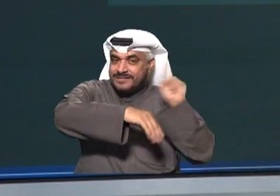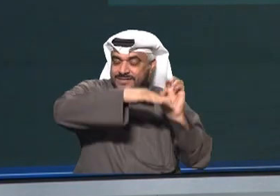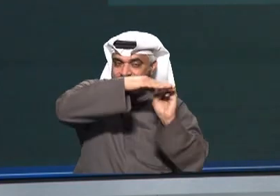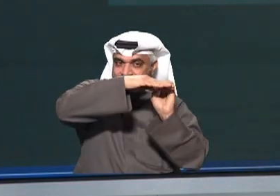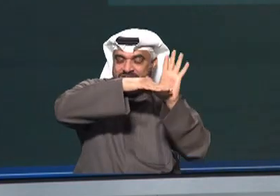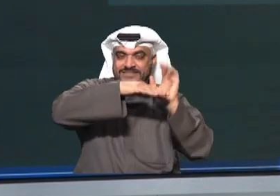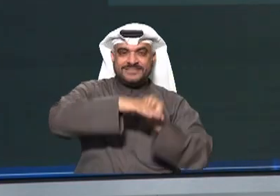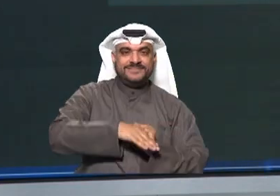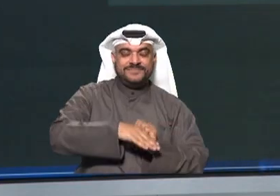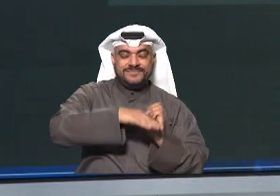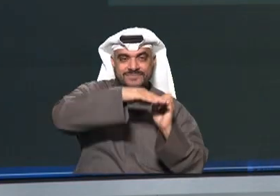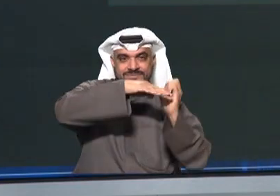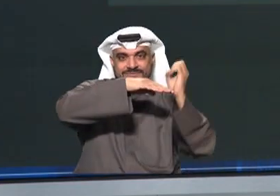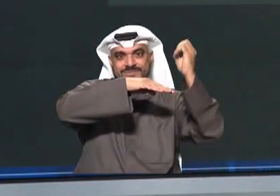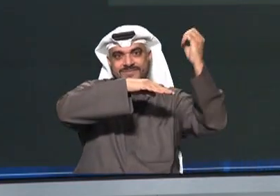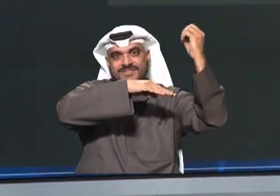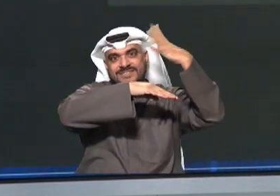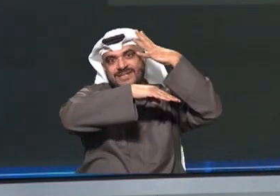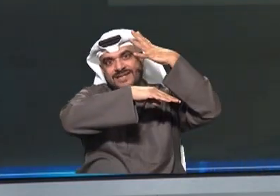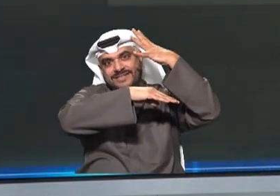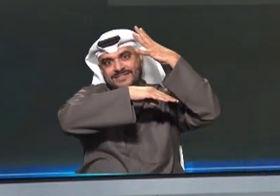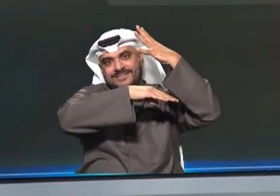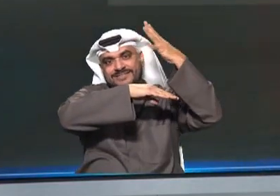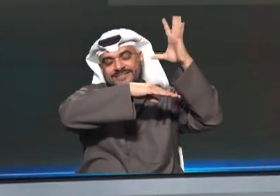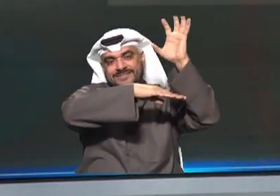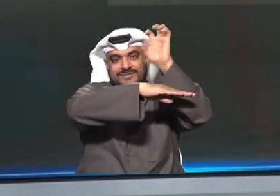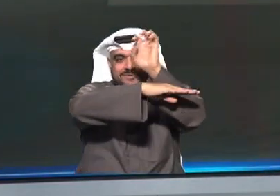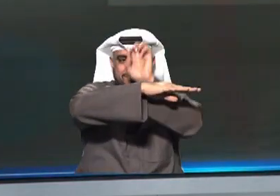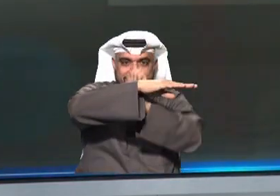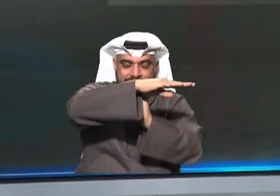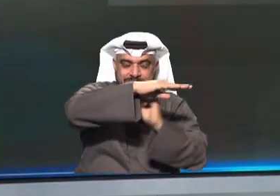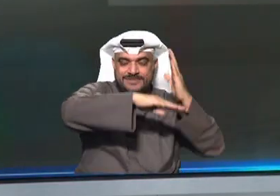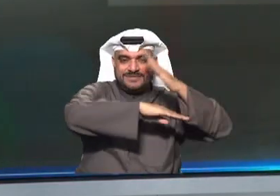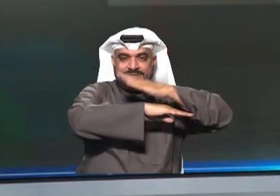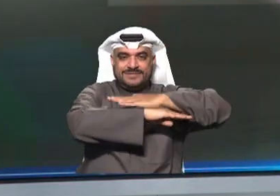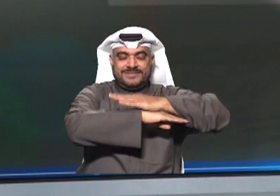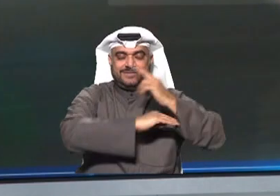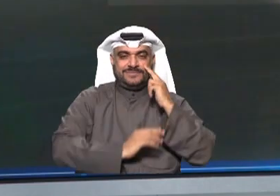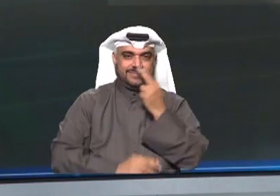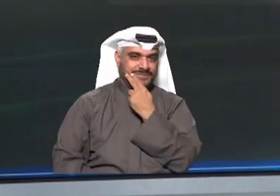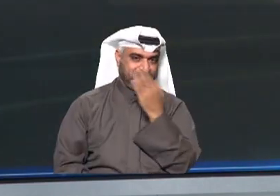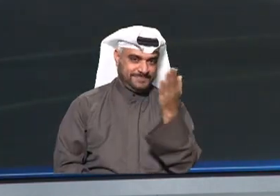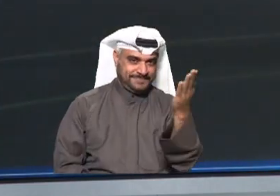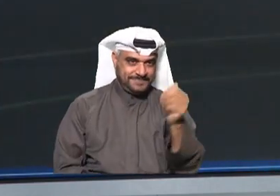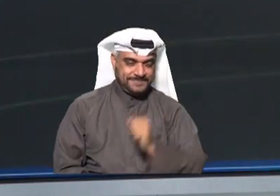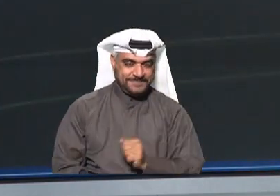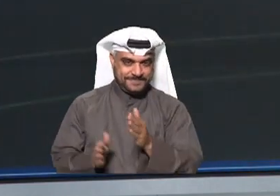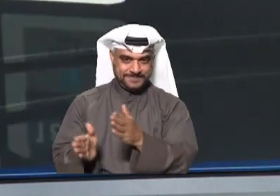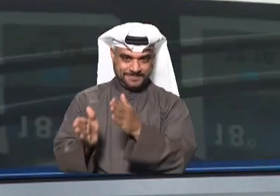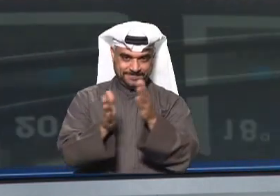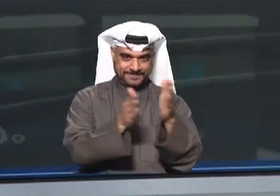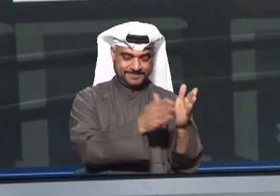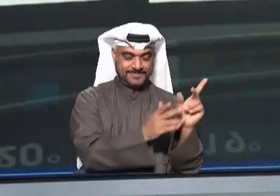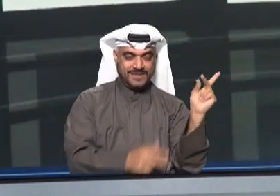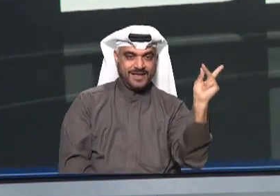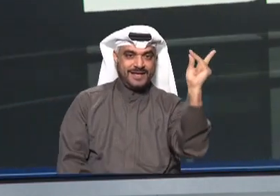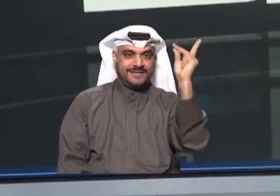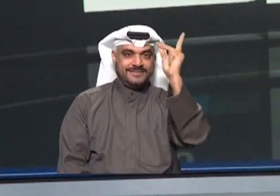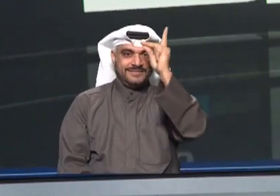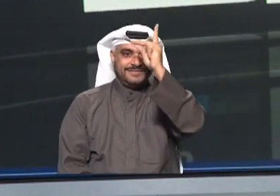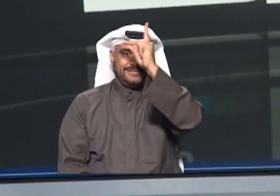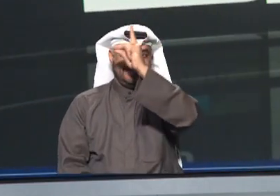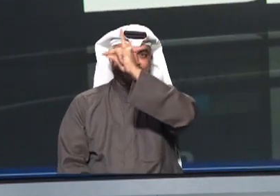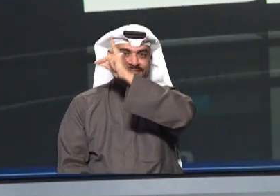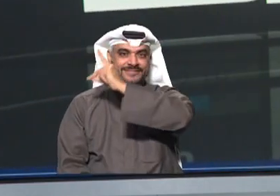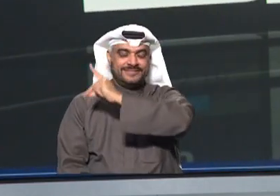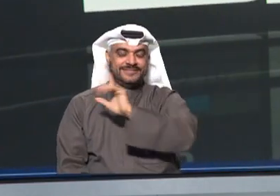الساعة 5:16 دقيقة، والشروق الساعة 6:41، والمغرب الساعة 4:58 دقيقة. أما الطقس المتوقع خلال